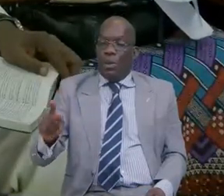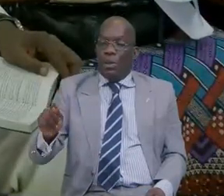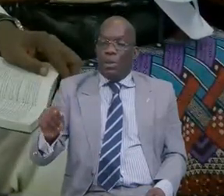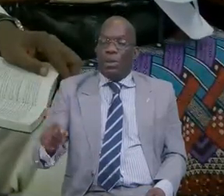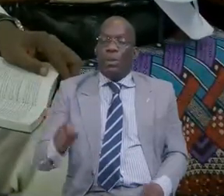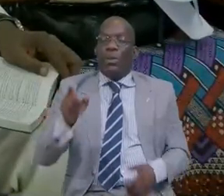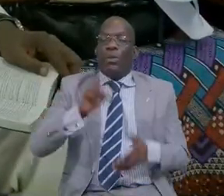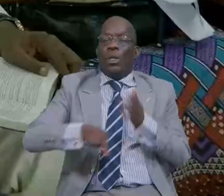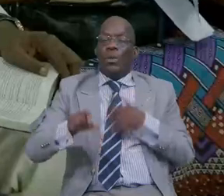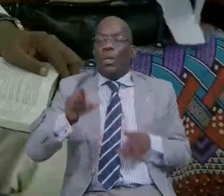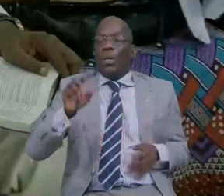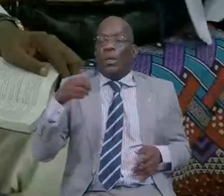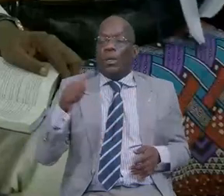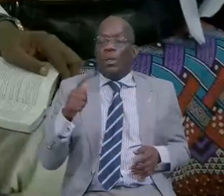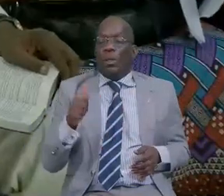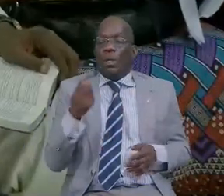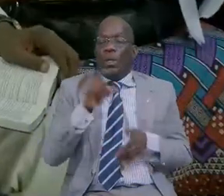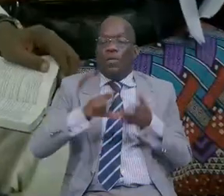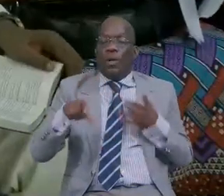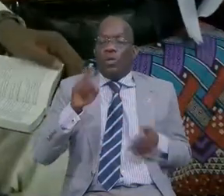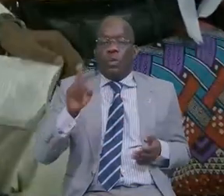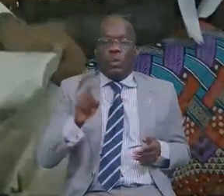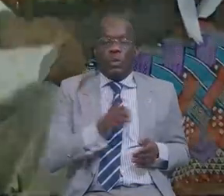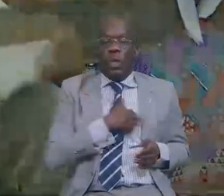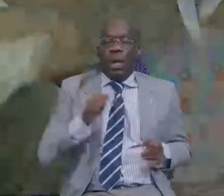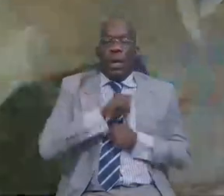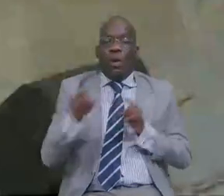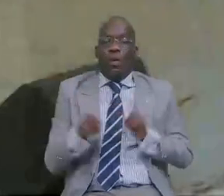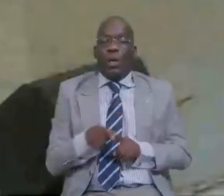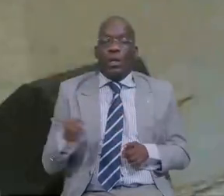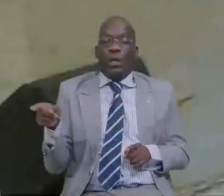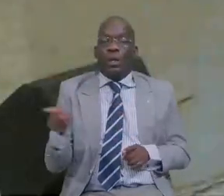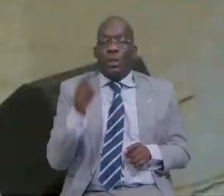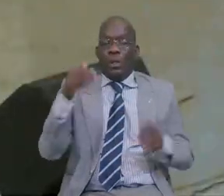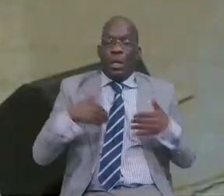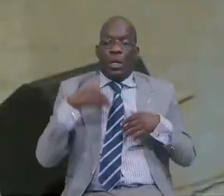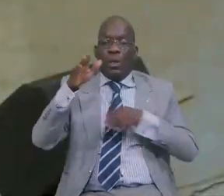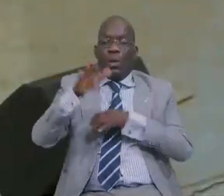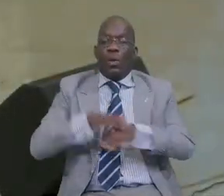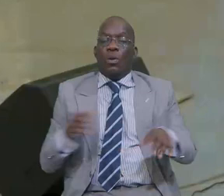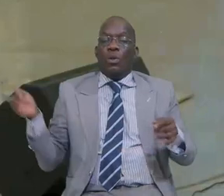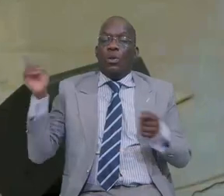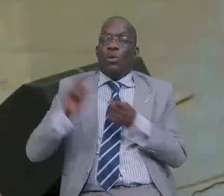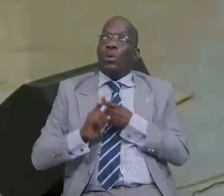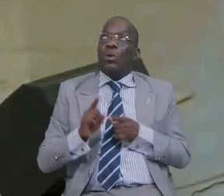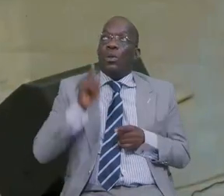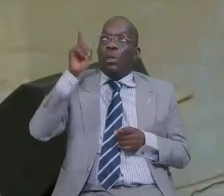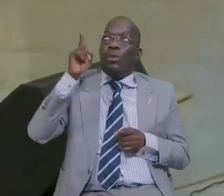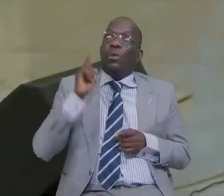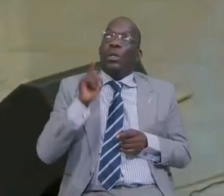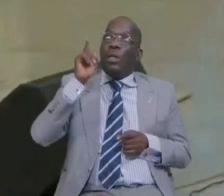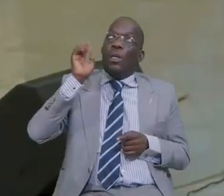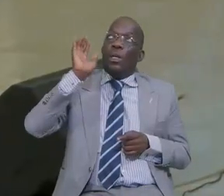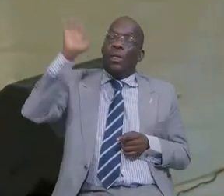Matthieu 10, verset 1. Puis, ayant appelé ses 12